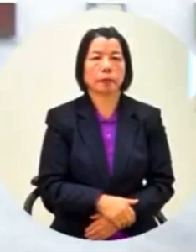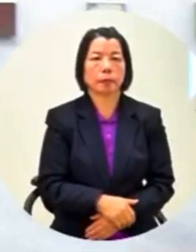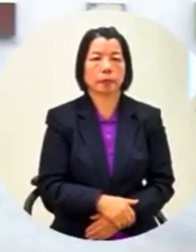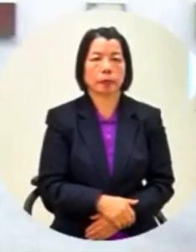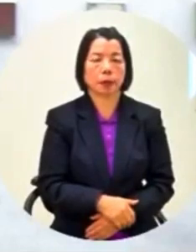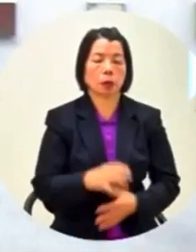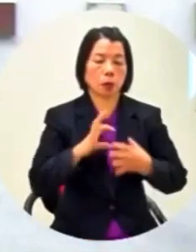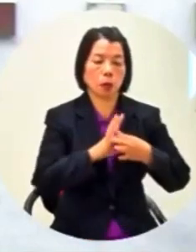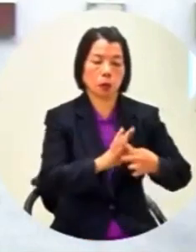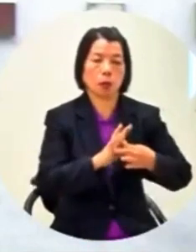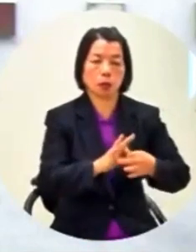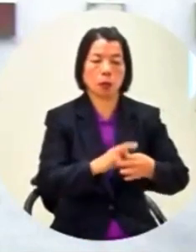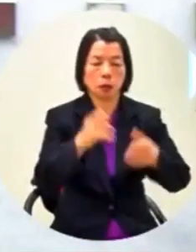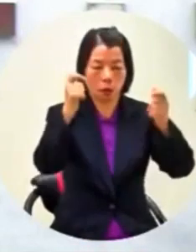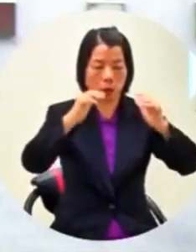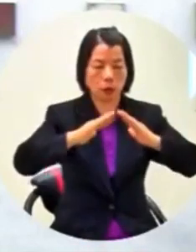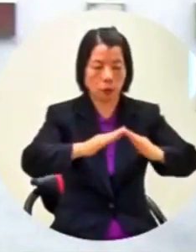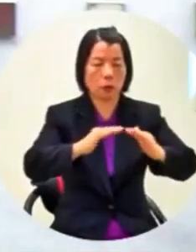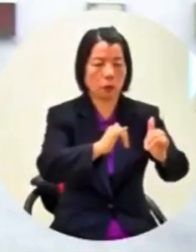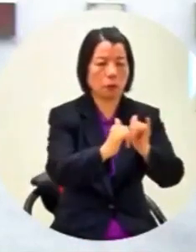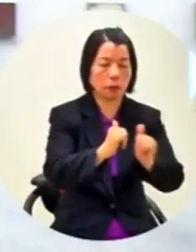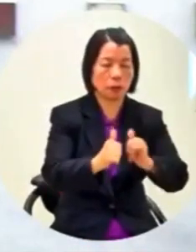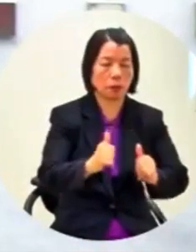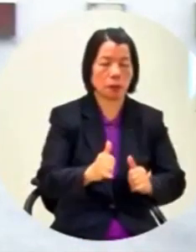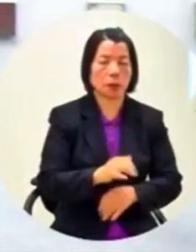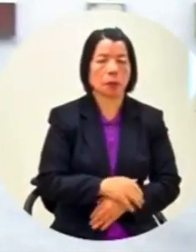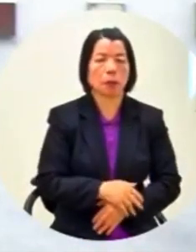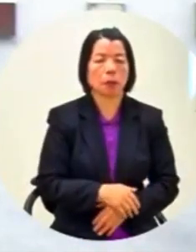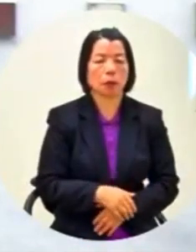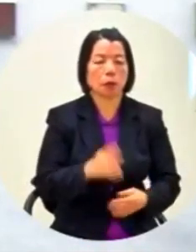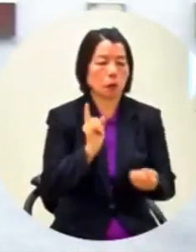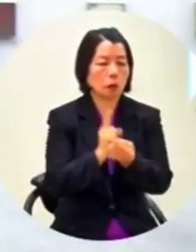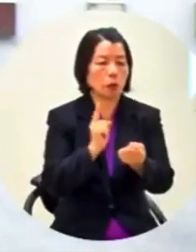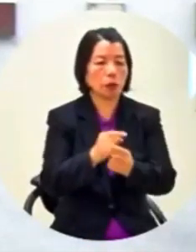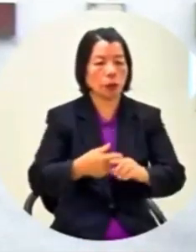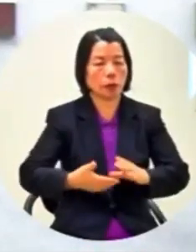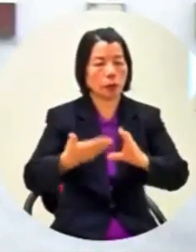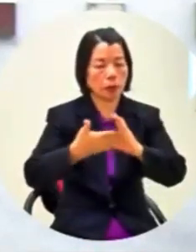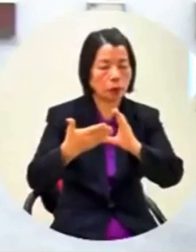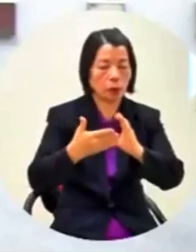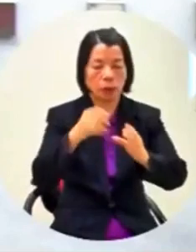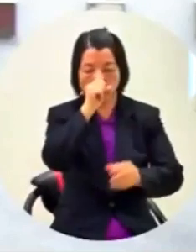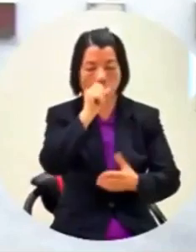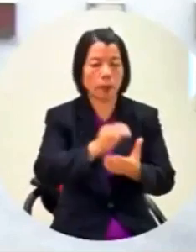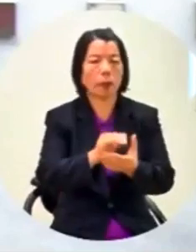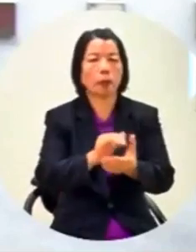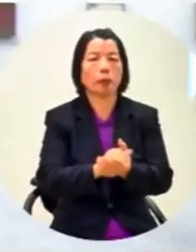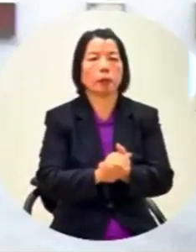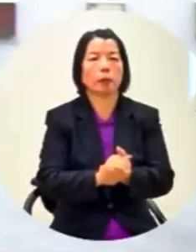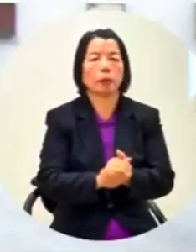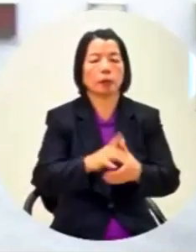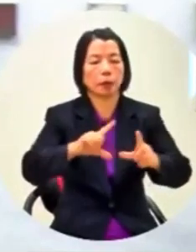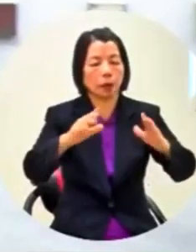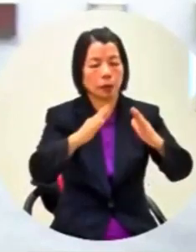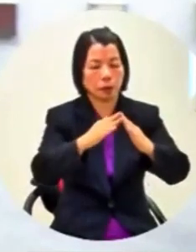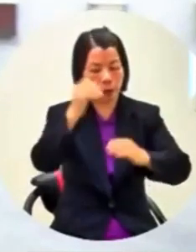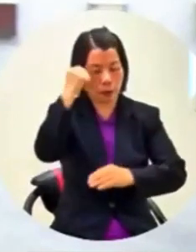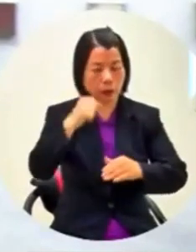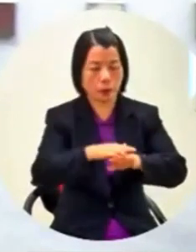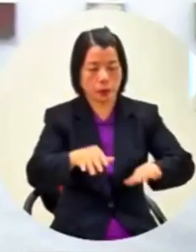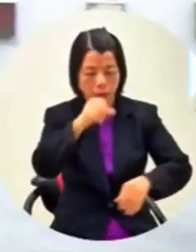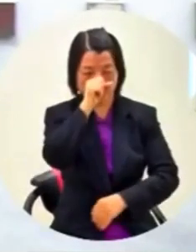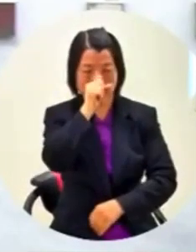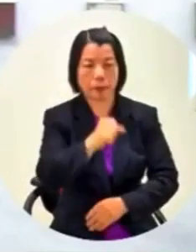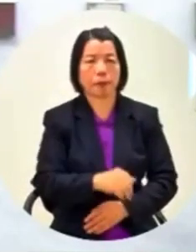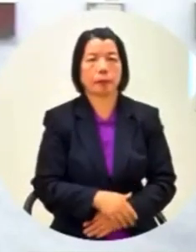关心我们高雄市民所有的在媒体前面的所有的好朋友，大家早安，大家好。